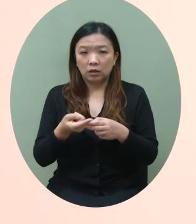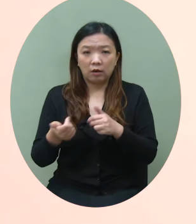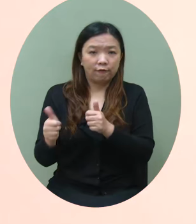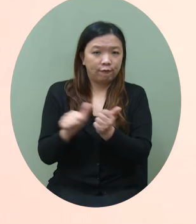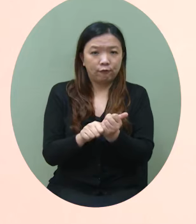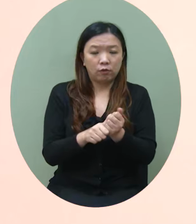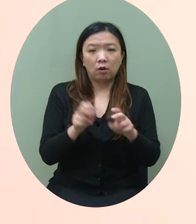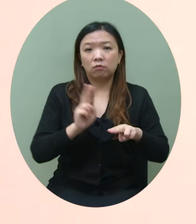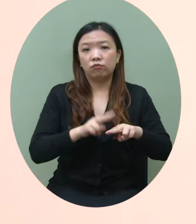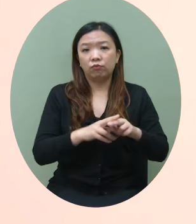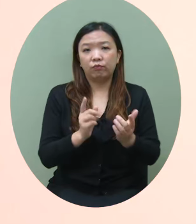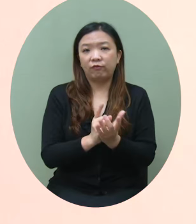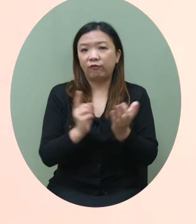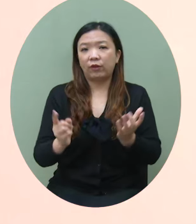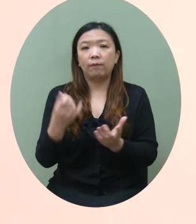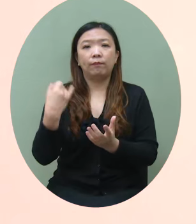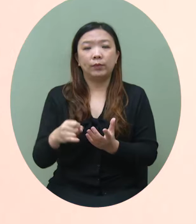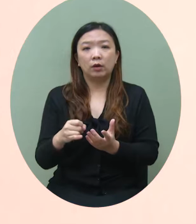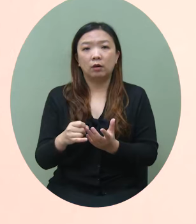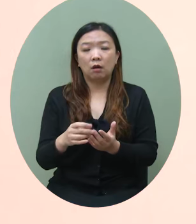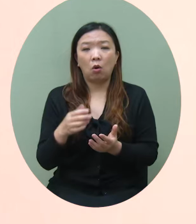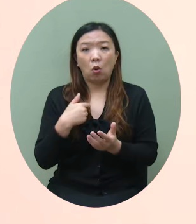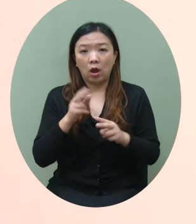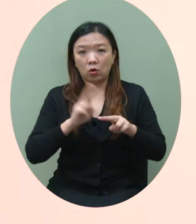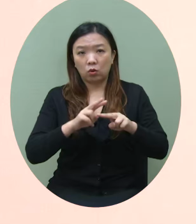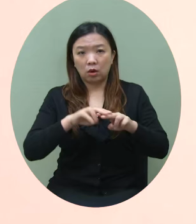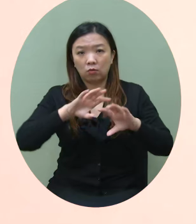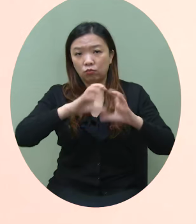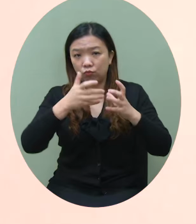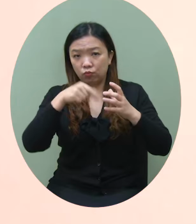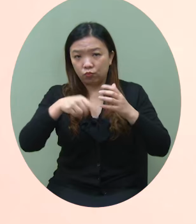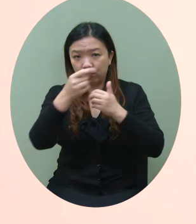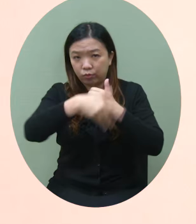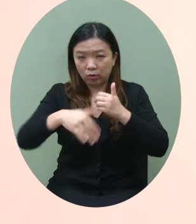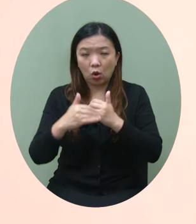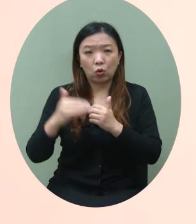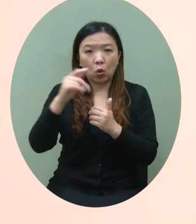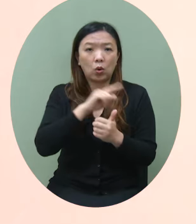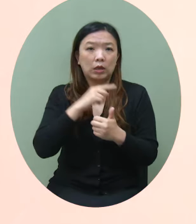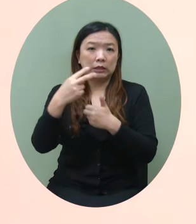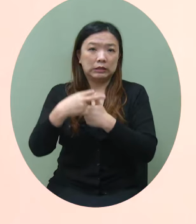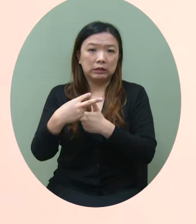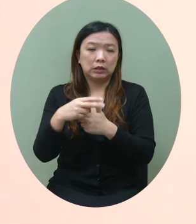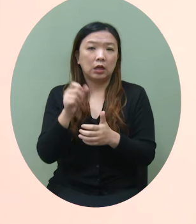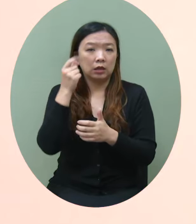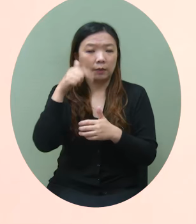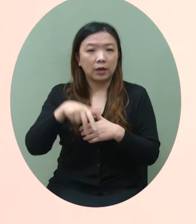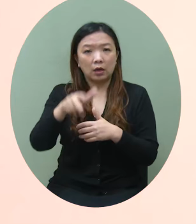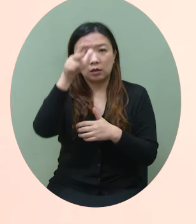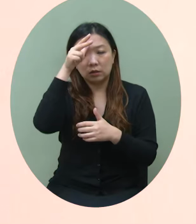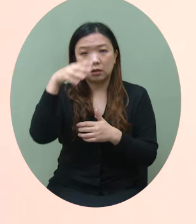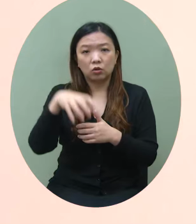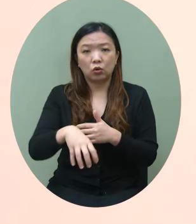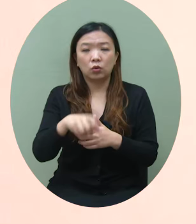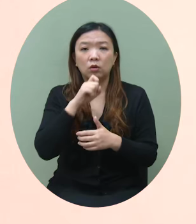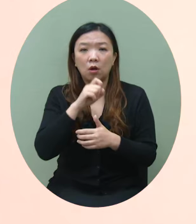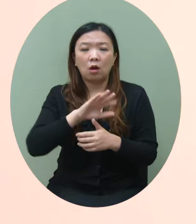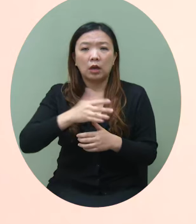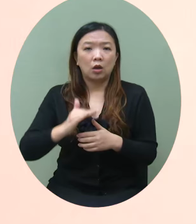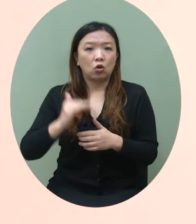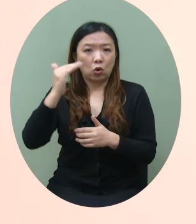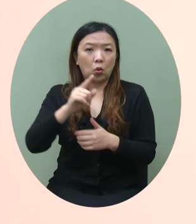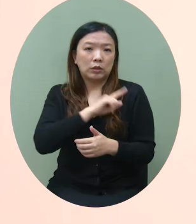我們是國家裏面一個享有高度自治的特別行政區但是這個高度自